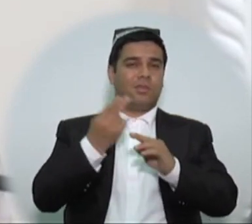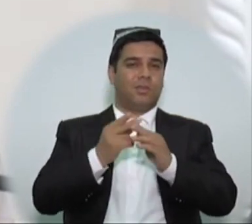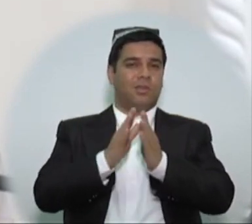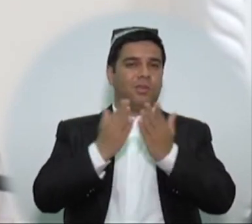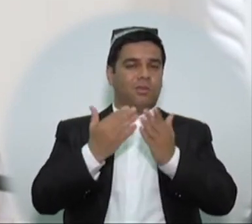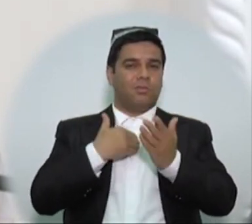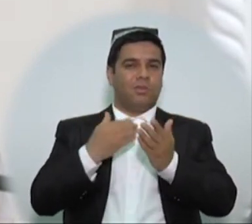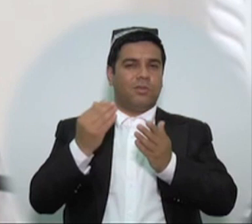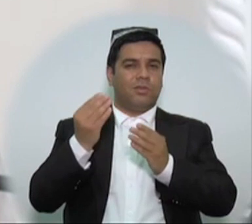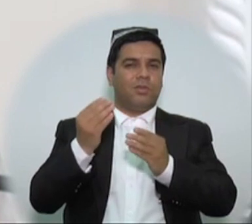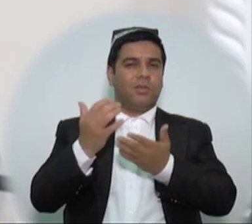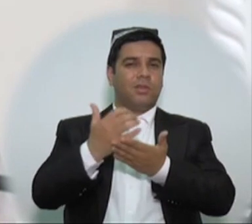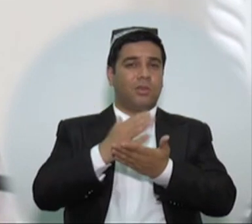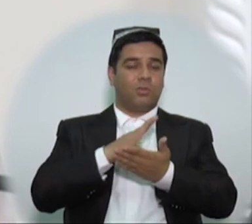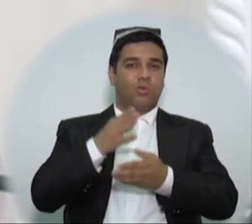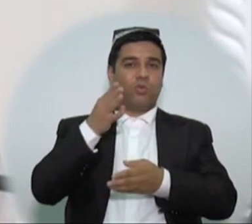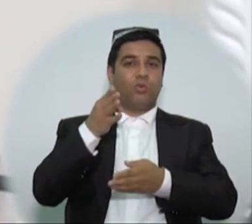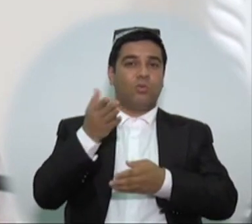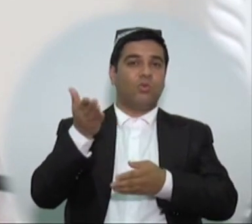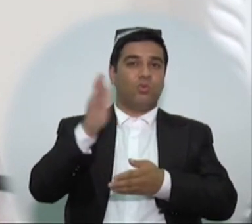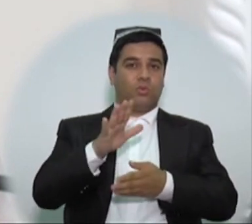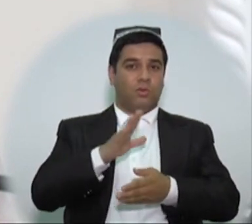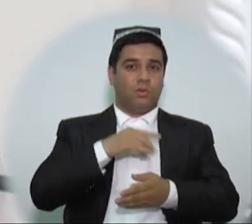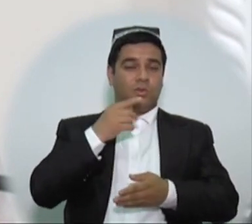yıkanıdım. Tor mintagine yedi deydi.